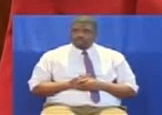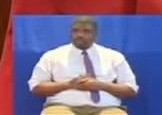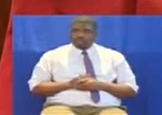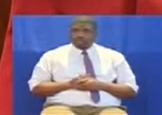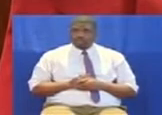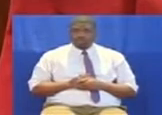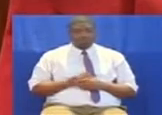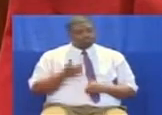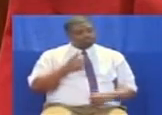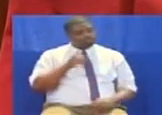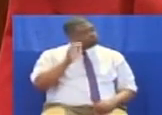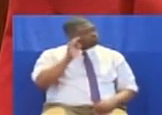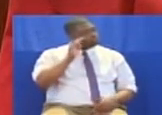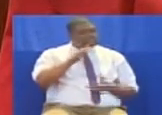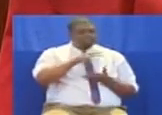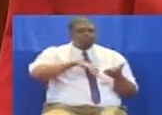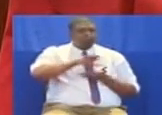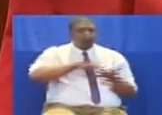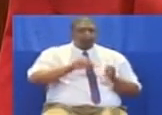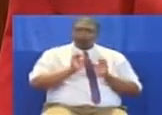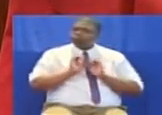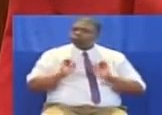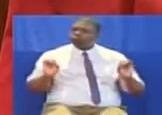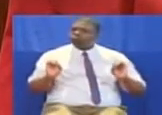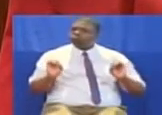Mimi sijasikia vurugu yoyote.